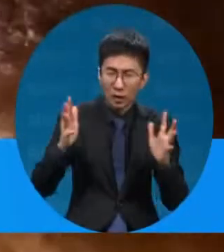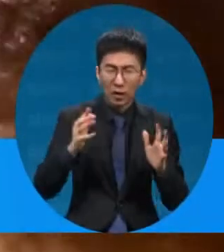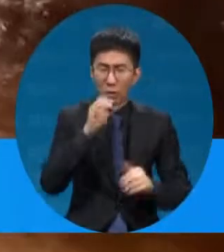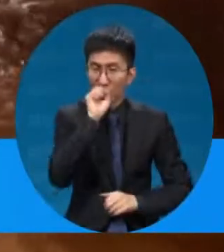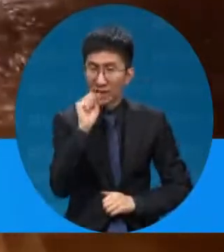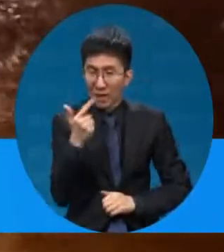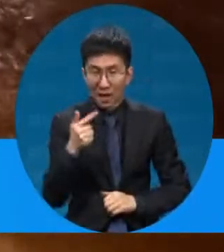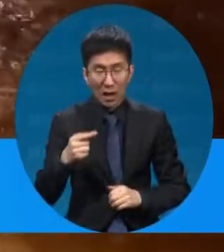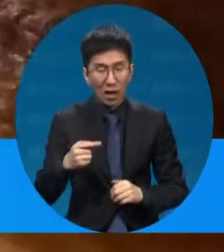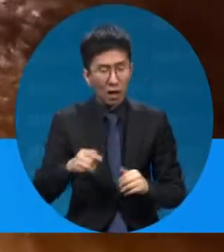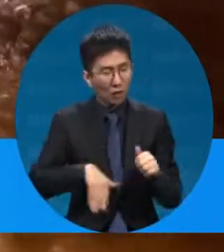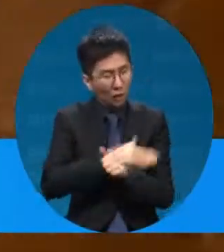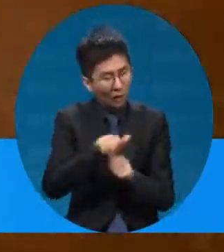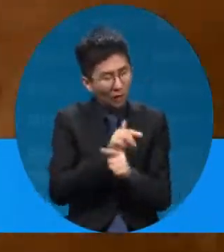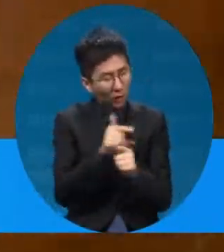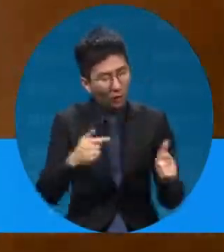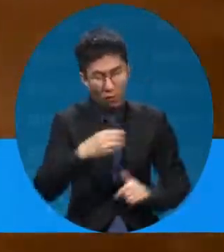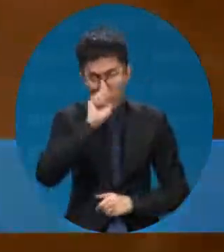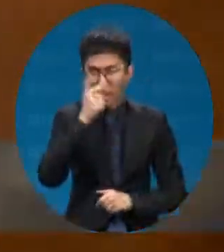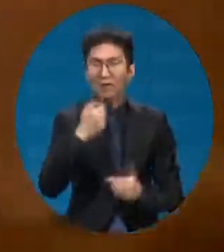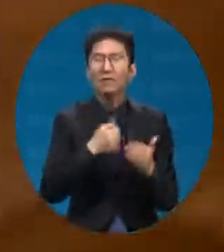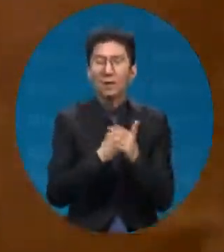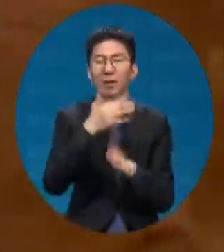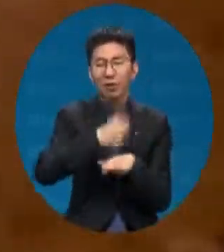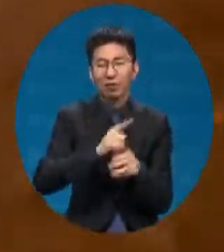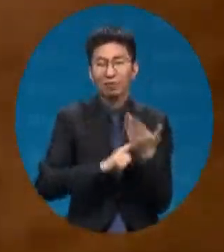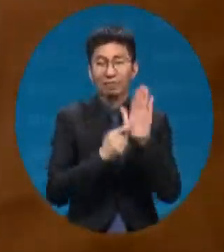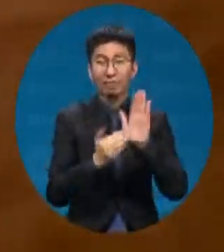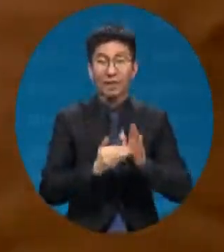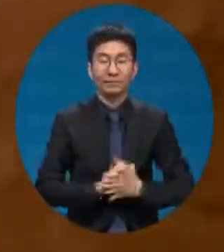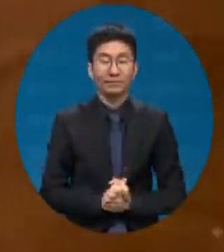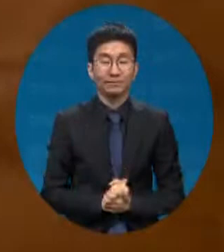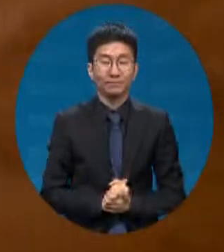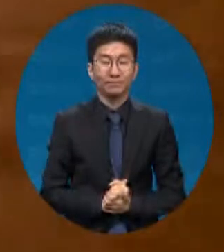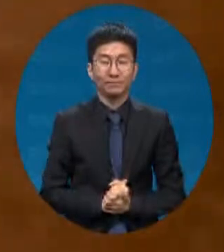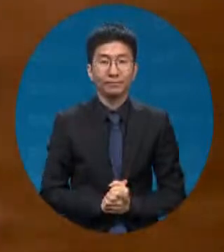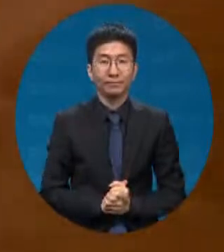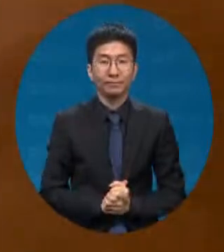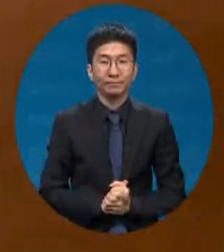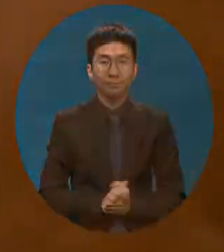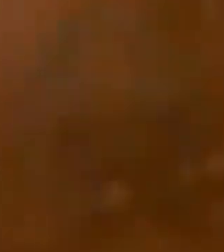인프라 부족을 그 원인으로 꼽았습니다. 지금까지 글로벌 브리핑이었습니다.